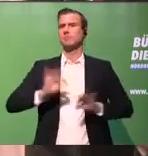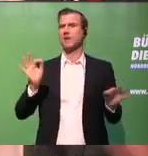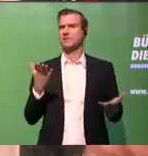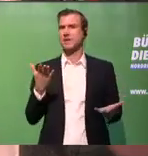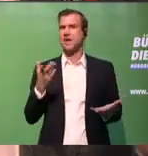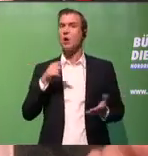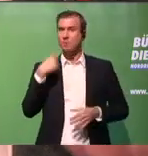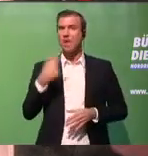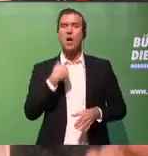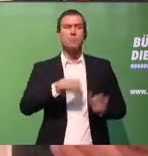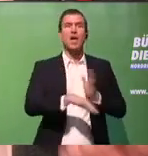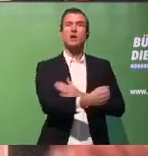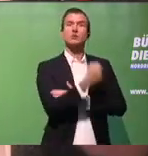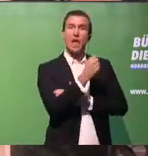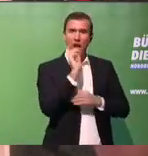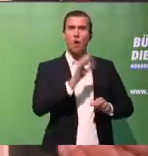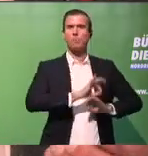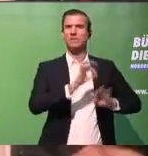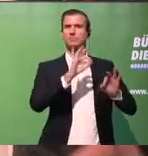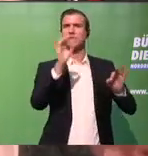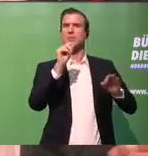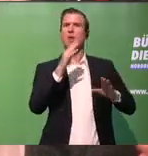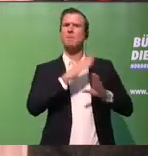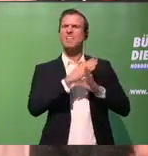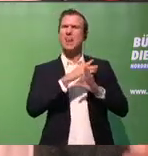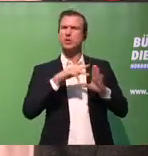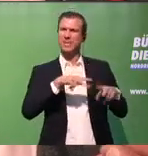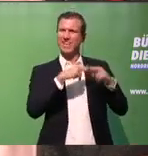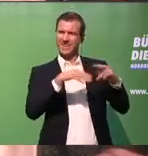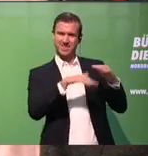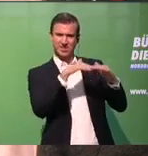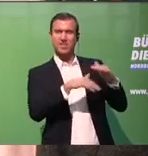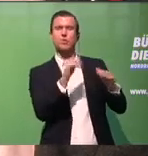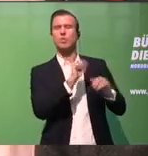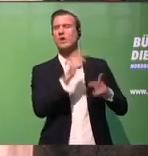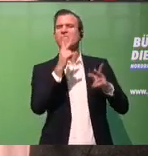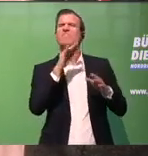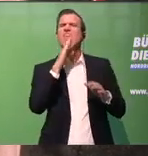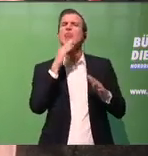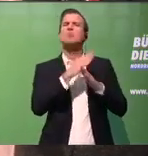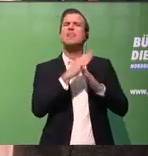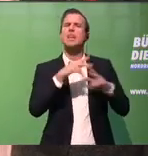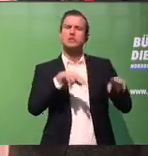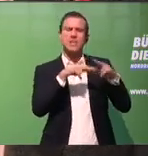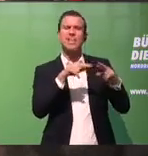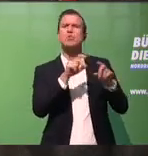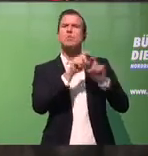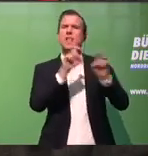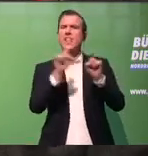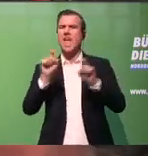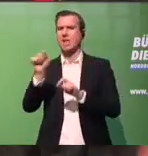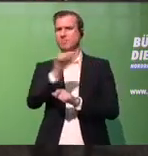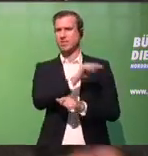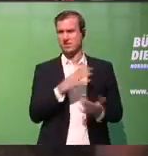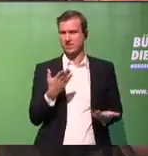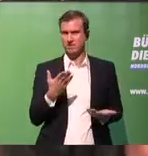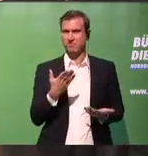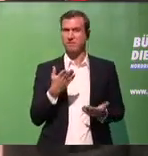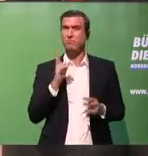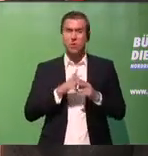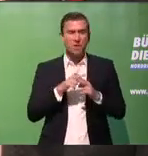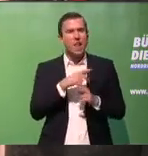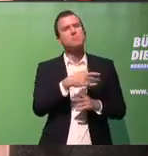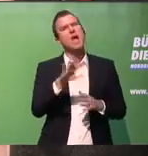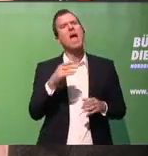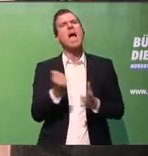für unsere stärkere und unsere so wichtige Mittelschicht mit den vielen kleinen mittelständischen Unternehmen, die in der Regel